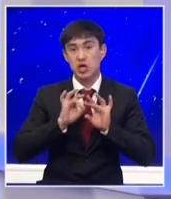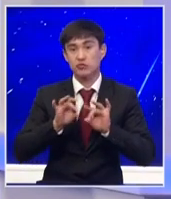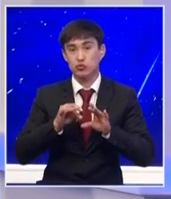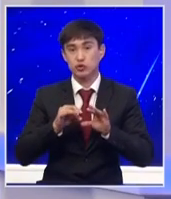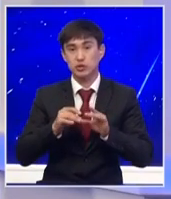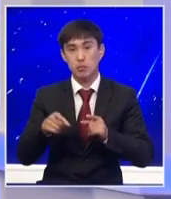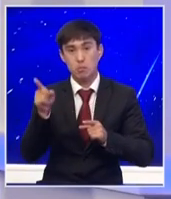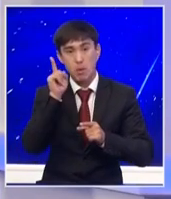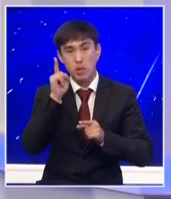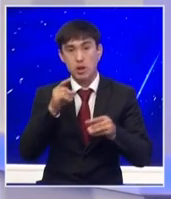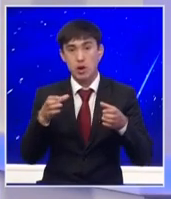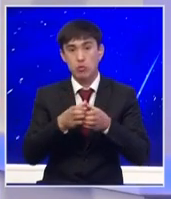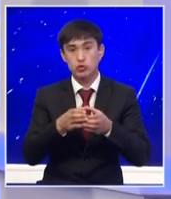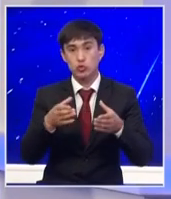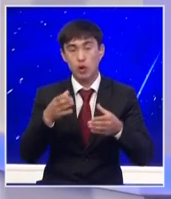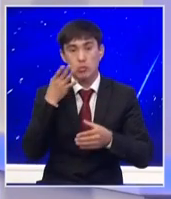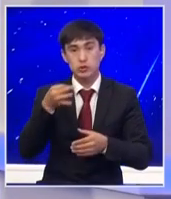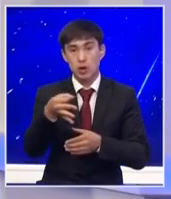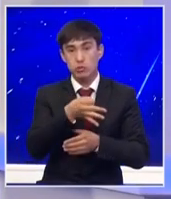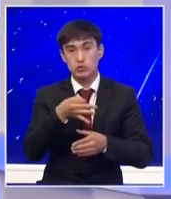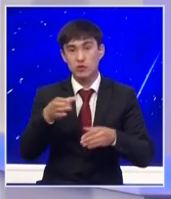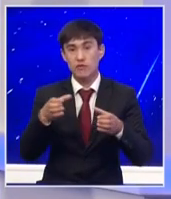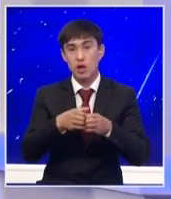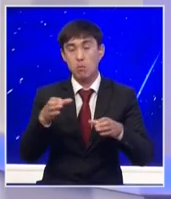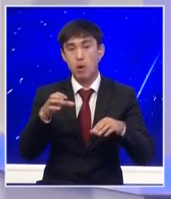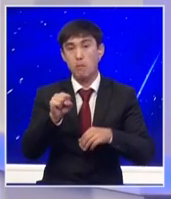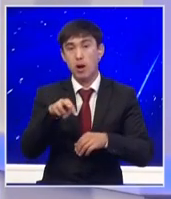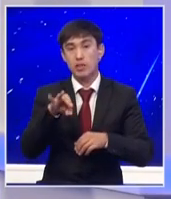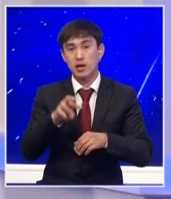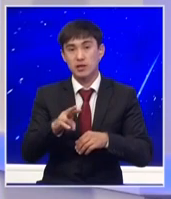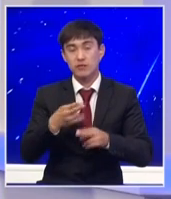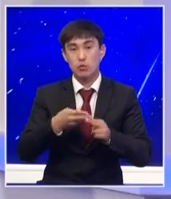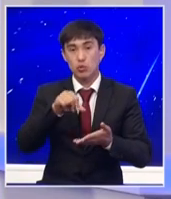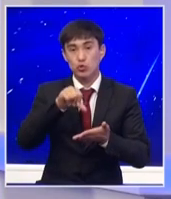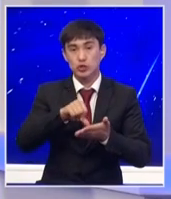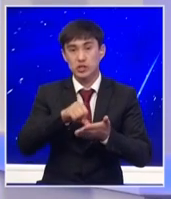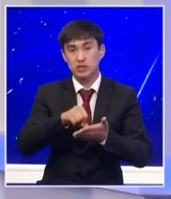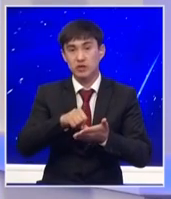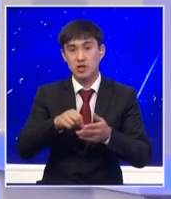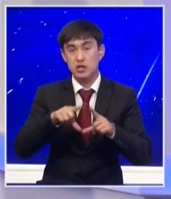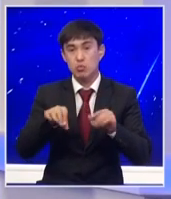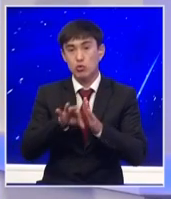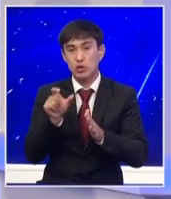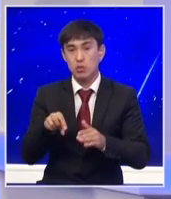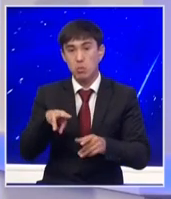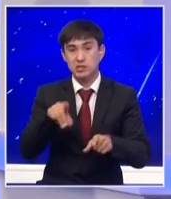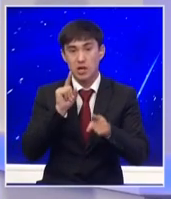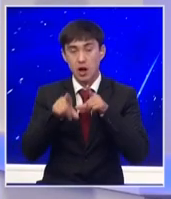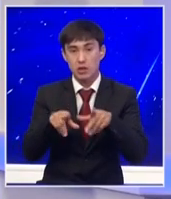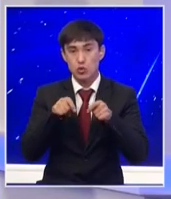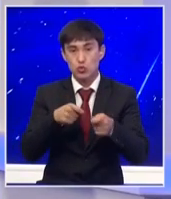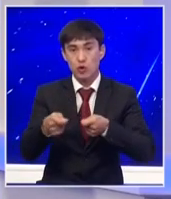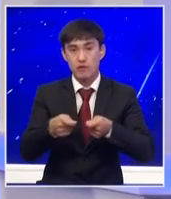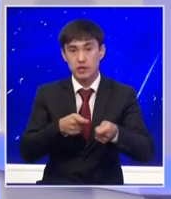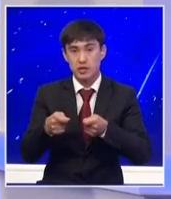на приеме мобильной рабочей группы Алматинского областного филиала партии аманат в нем приняли участие депутаты маслихата и